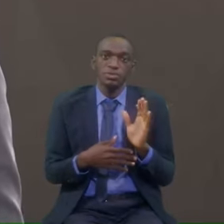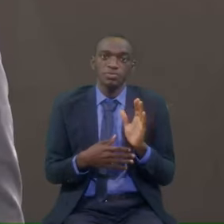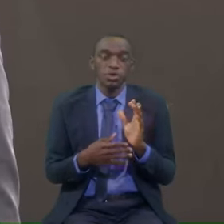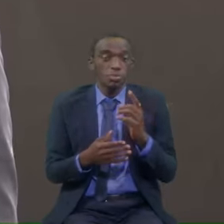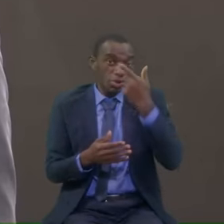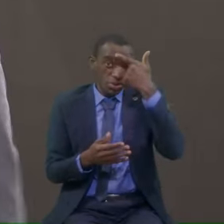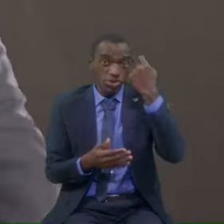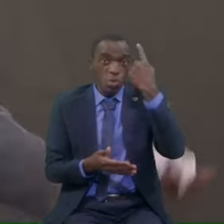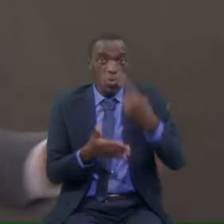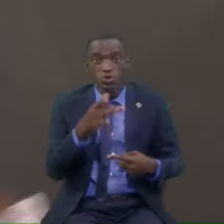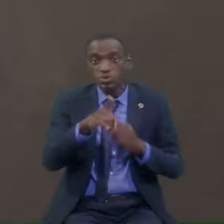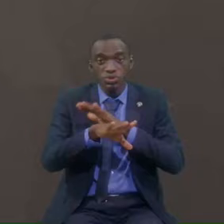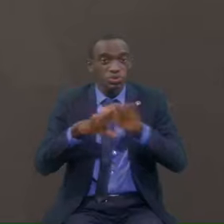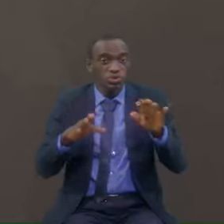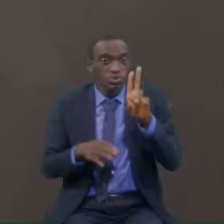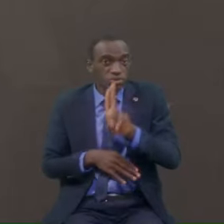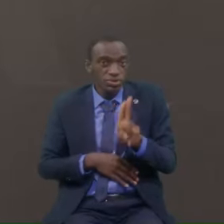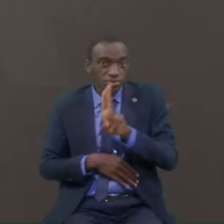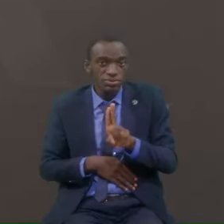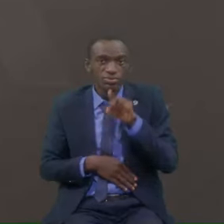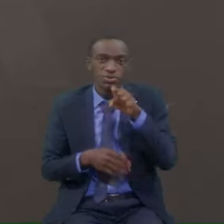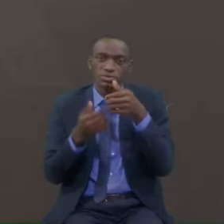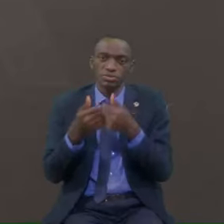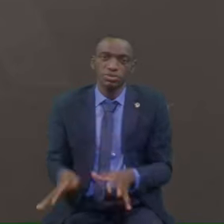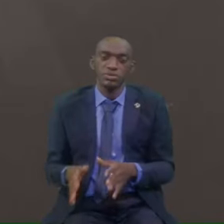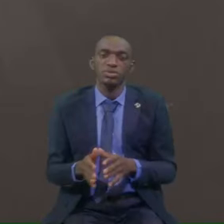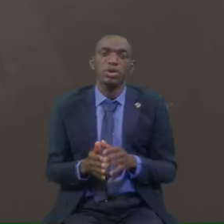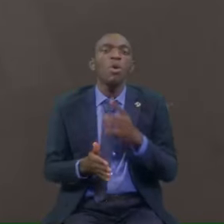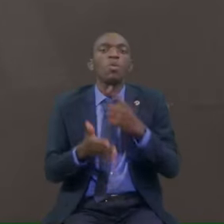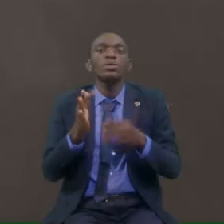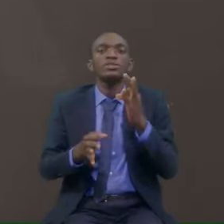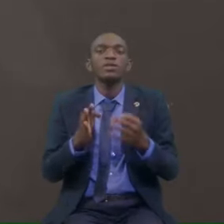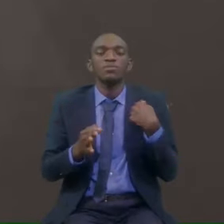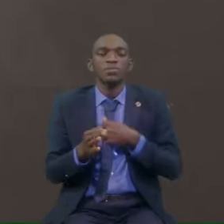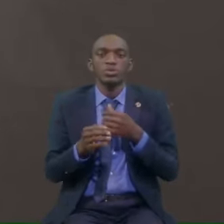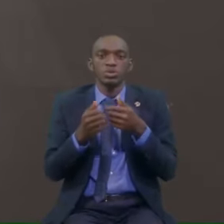vous n'utilisez pas, vous perdez. Et si nous perdons l'onction,